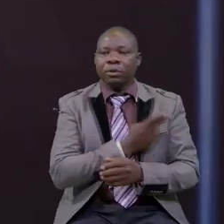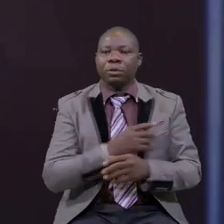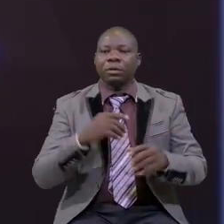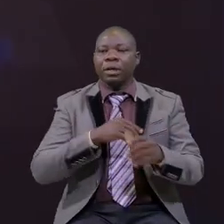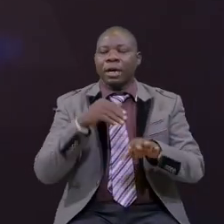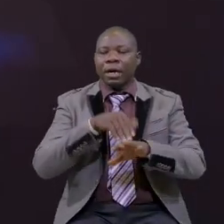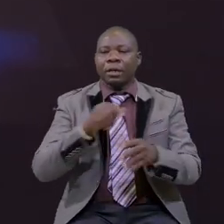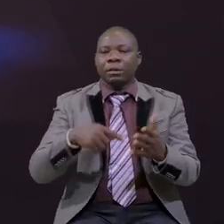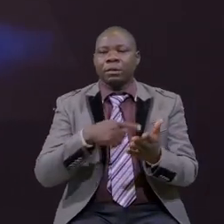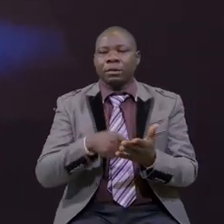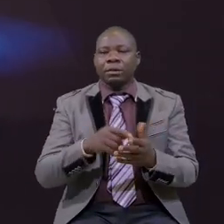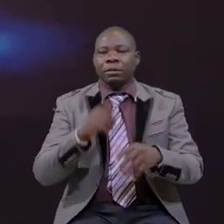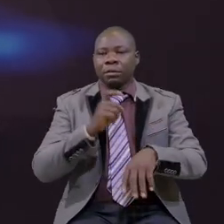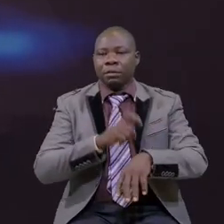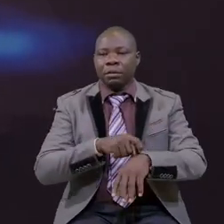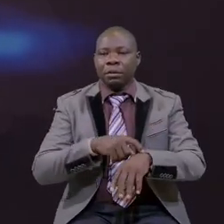Comme notre leader l'a dit,